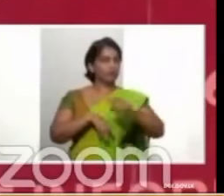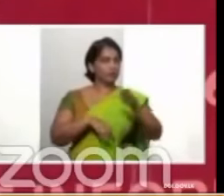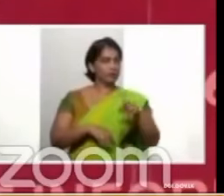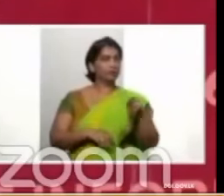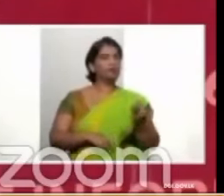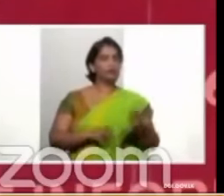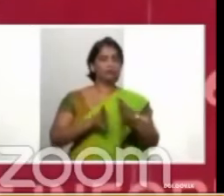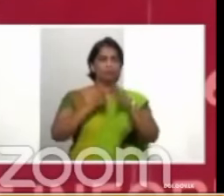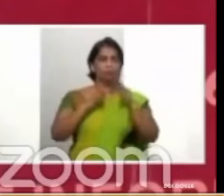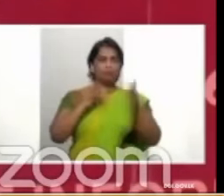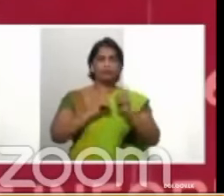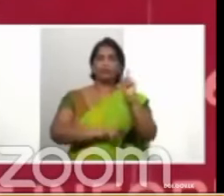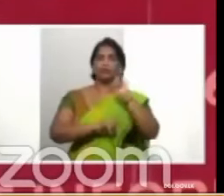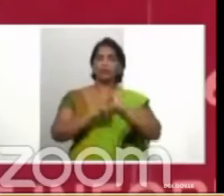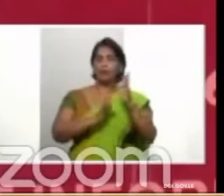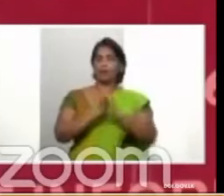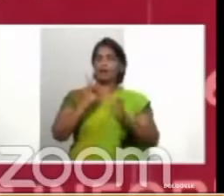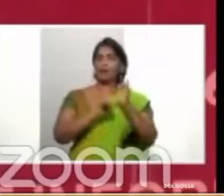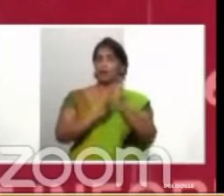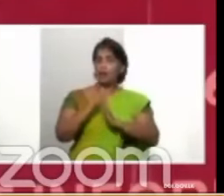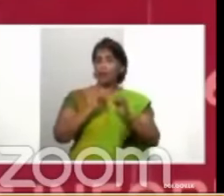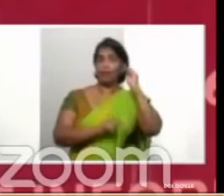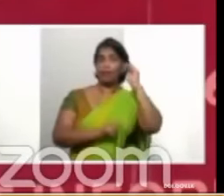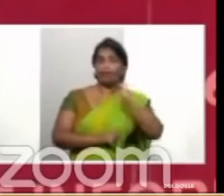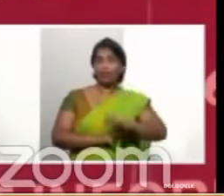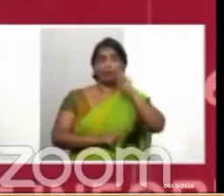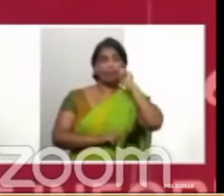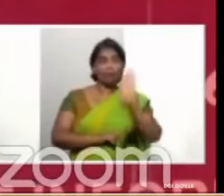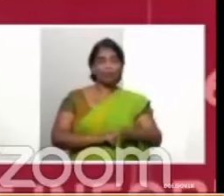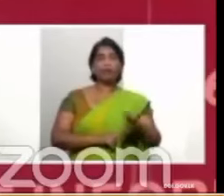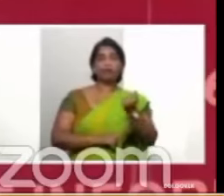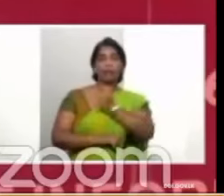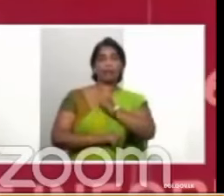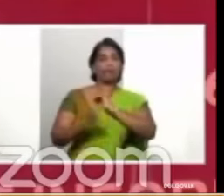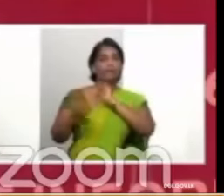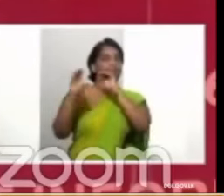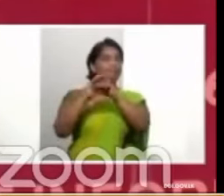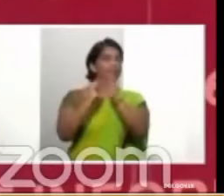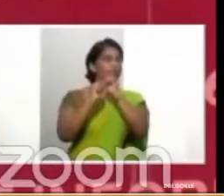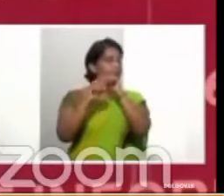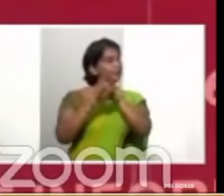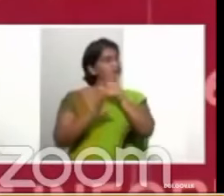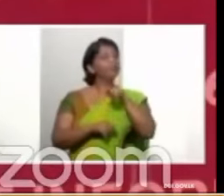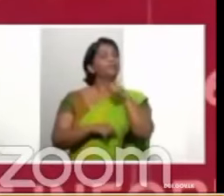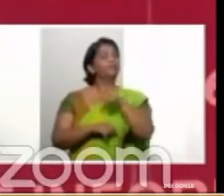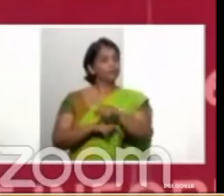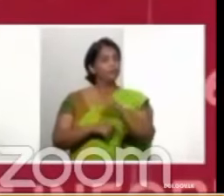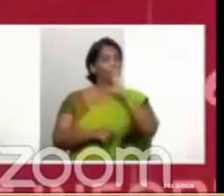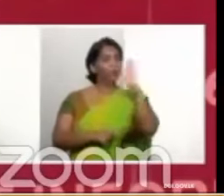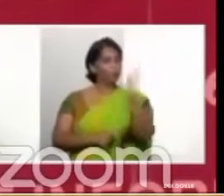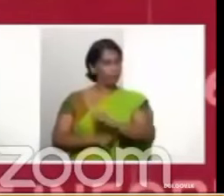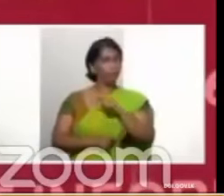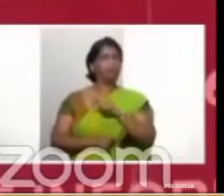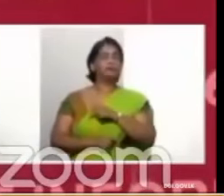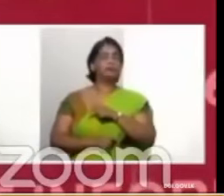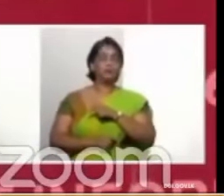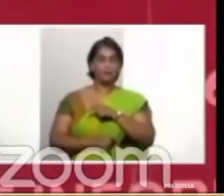කාලේ බොහෝ පාර්ලිමේන්තු ඇමතිවරුන්ගේ මන්ත්‍රීවරුන්ගේ දුවල පුතාලා මේකට පත් කරලා ඉන්නවා. ඉතින් ඒ